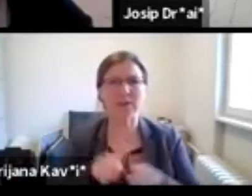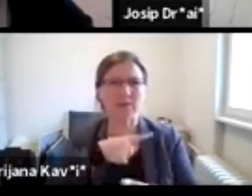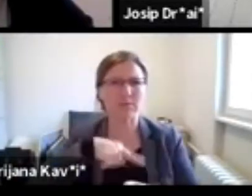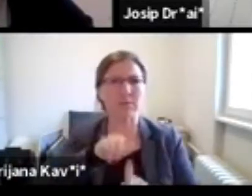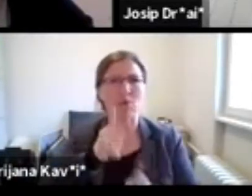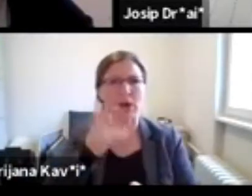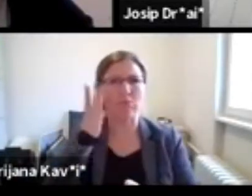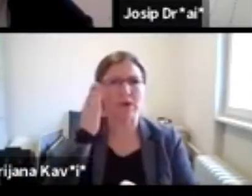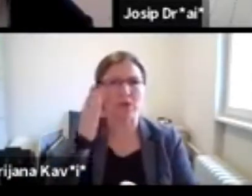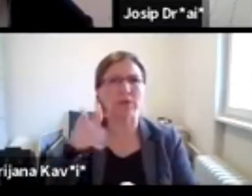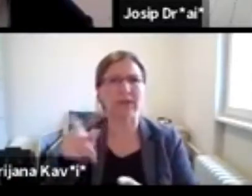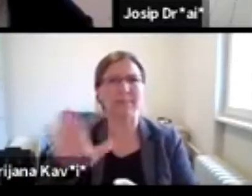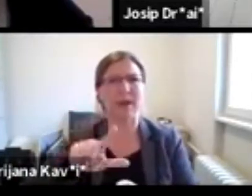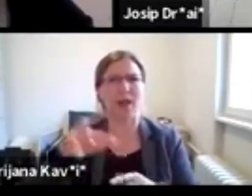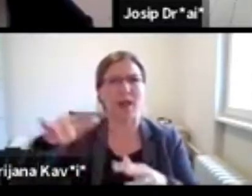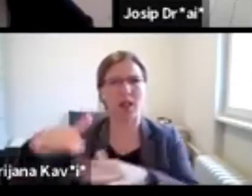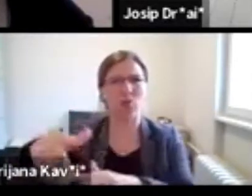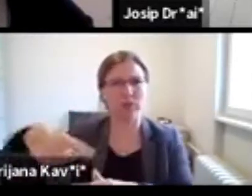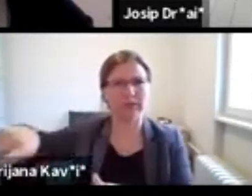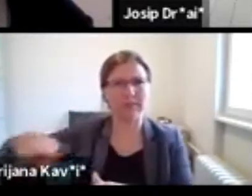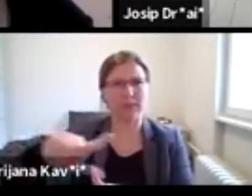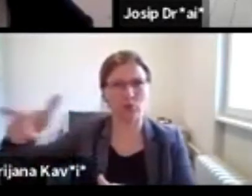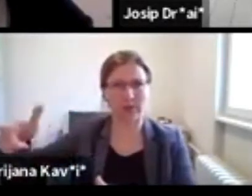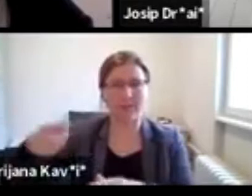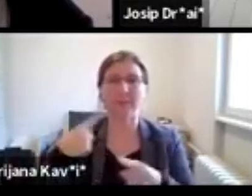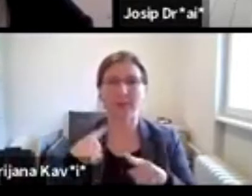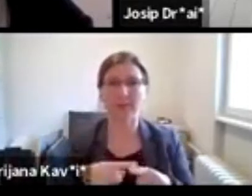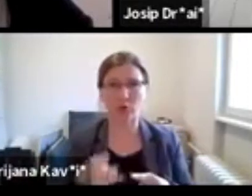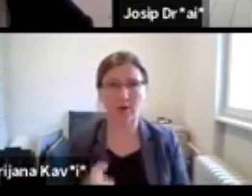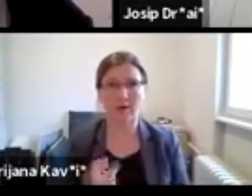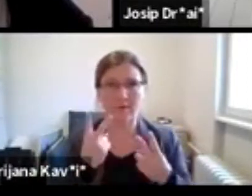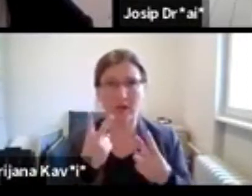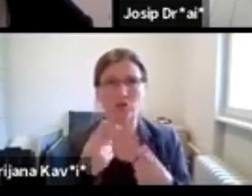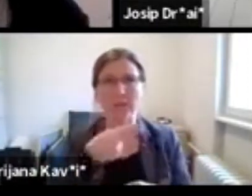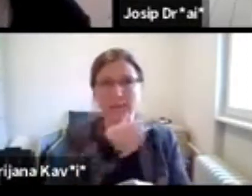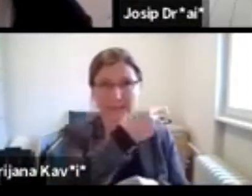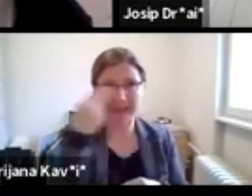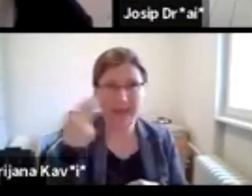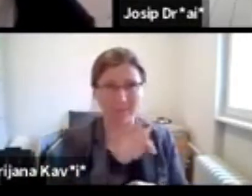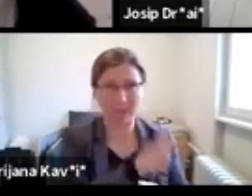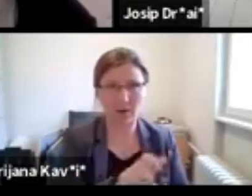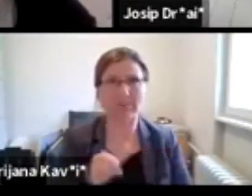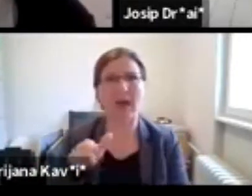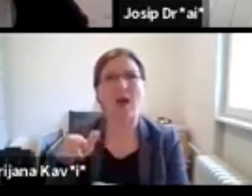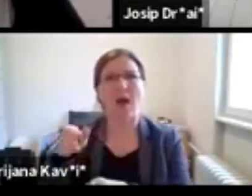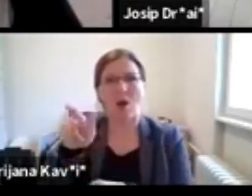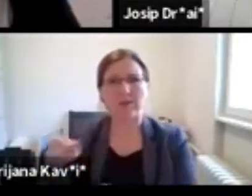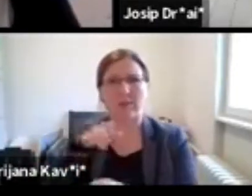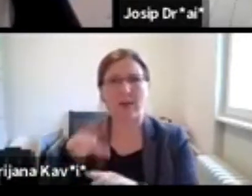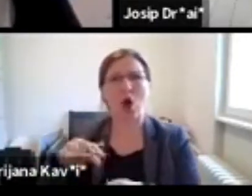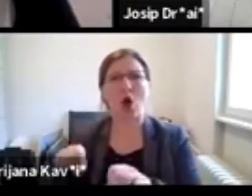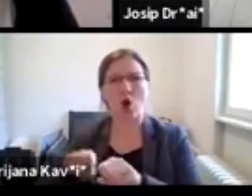sebe. Stoga je važno slijepe osobe i osobe s oštećenjem vida, a primarno obratiti pozornost i na osobe